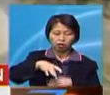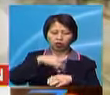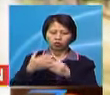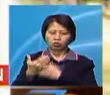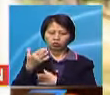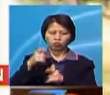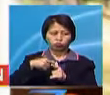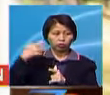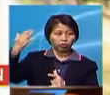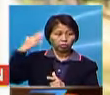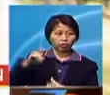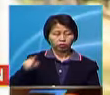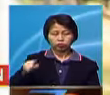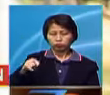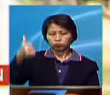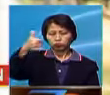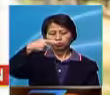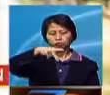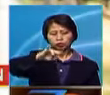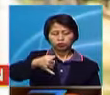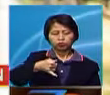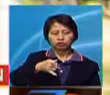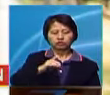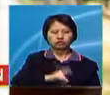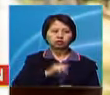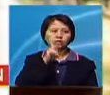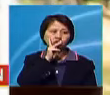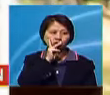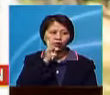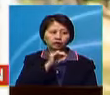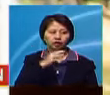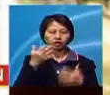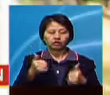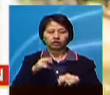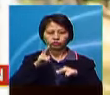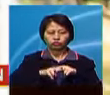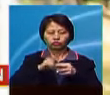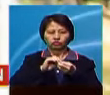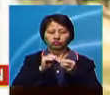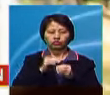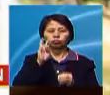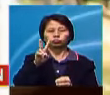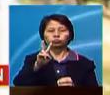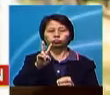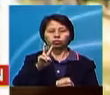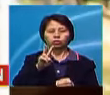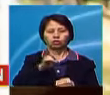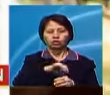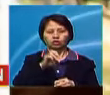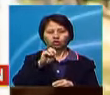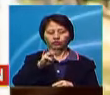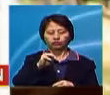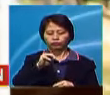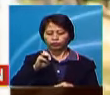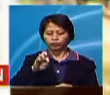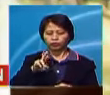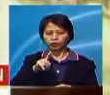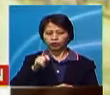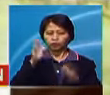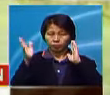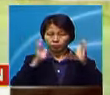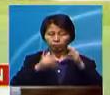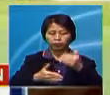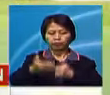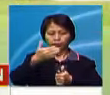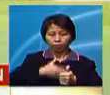lalu, Syaban muncul juara PGM Harvard Classic di Kedah dan kini menduduki tempat kedua senarai Order of Merit Malaysia di belakang